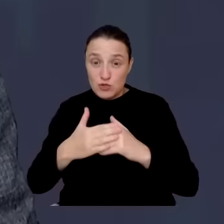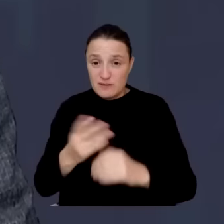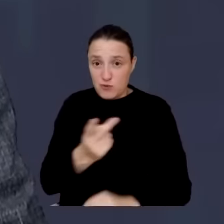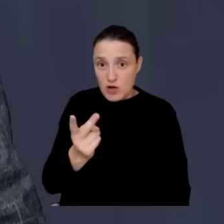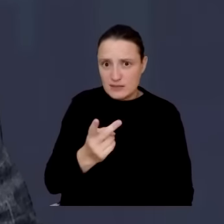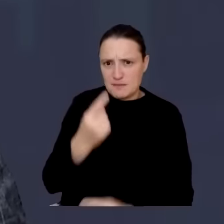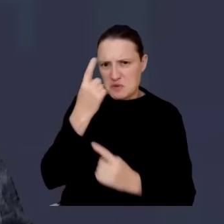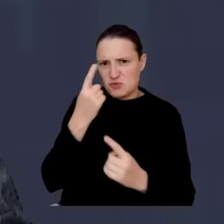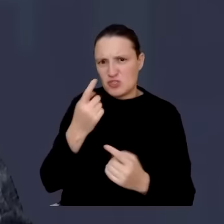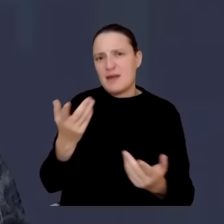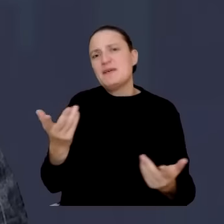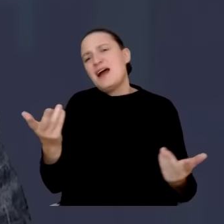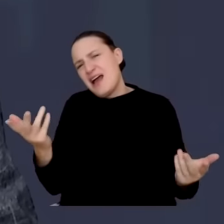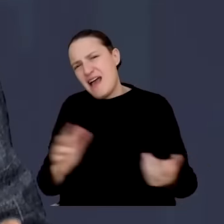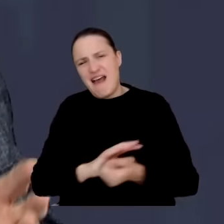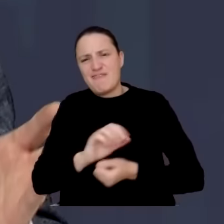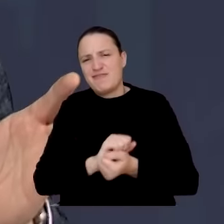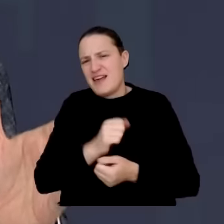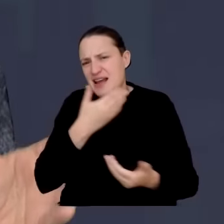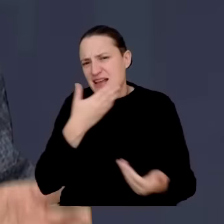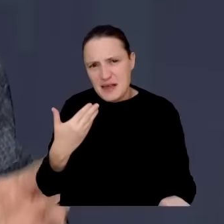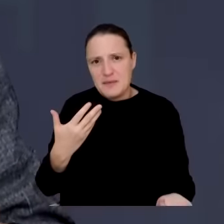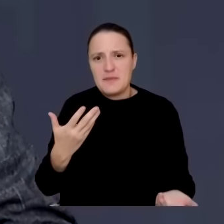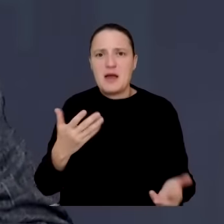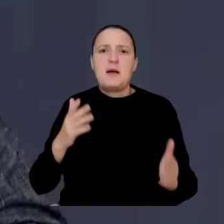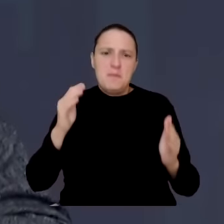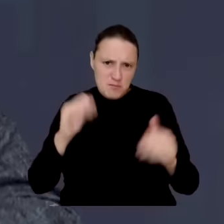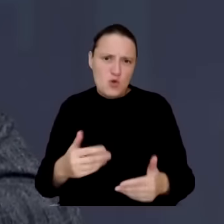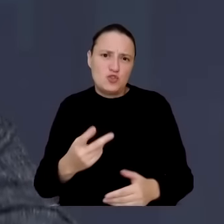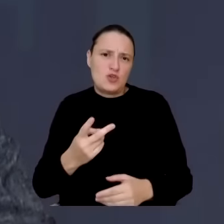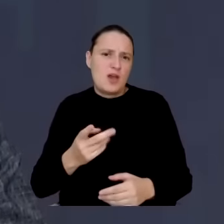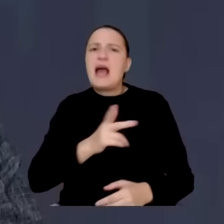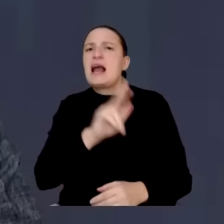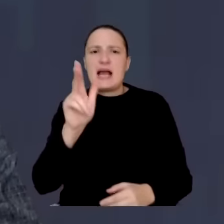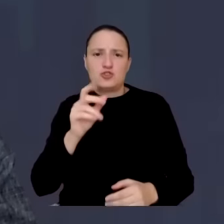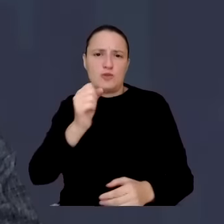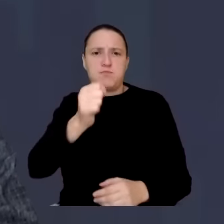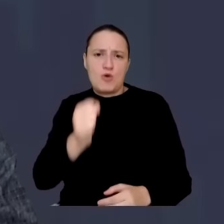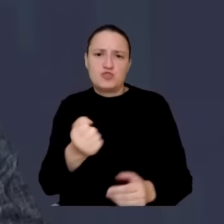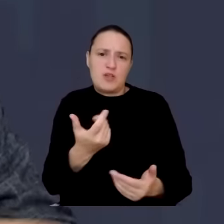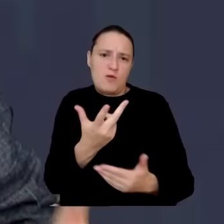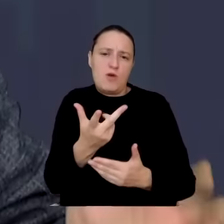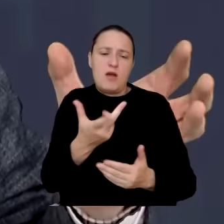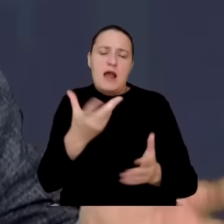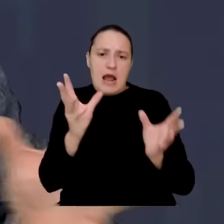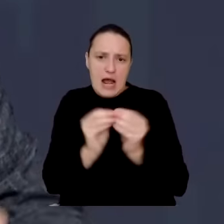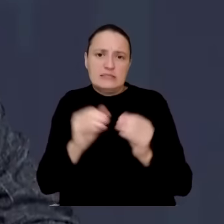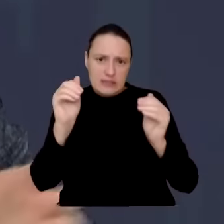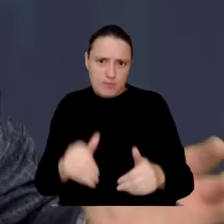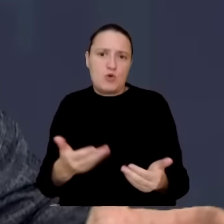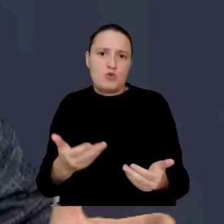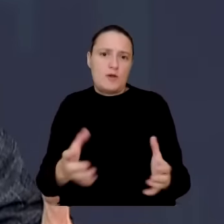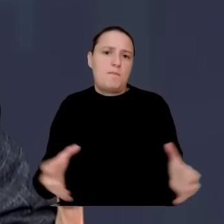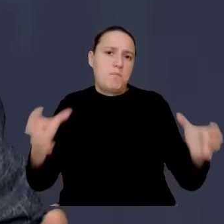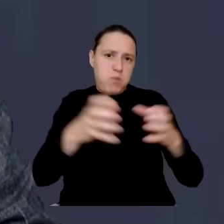stwierdziłem że to to żadna Afera bo szczerze mówiąc mog dowolnych dwóch posłów może sobie wynająć w Warszawie mieszkanie i i ten ryczał sobie